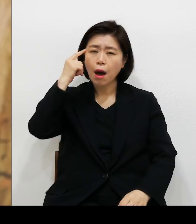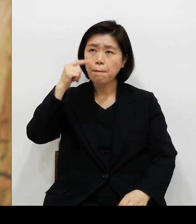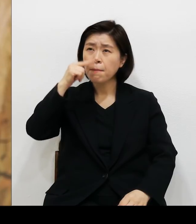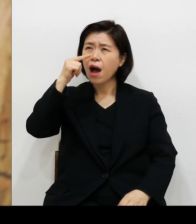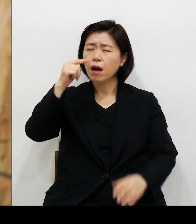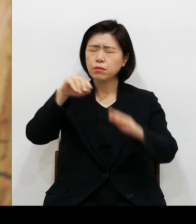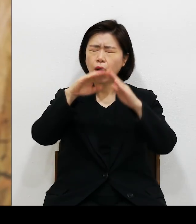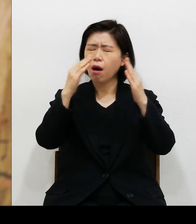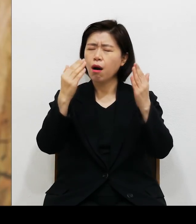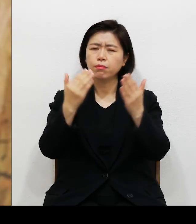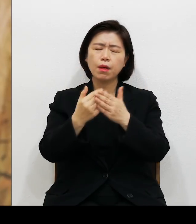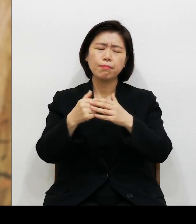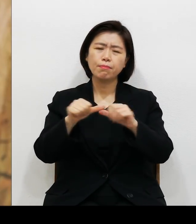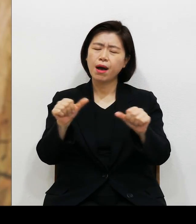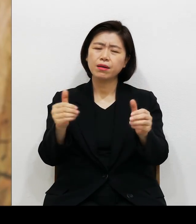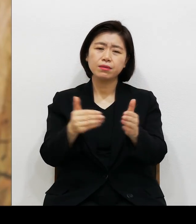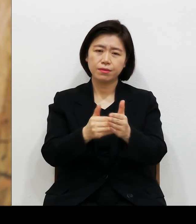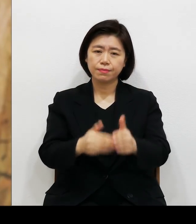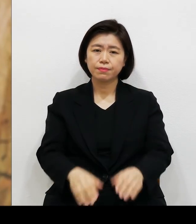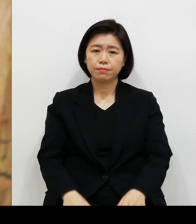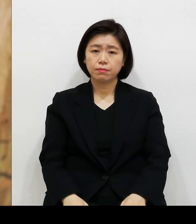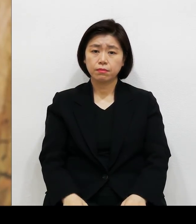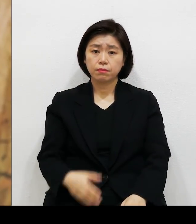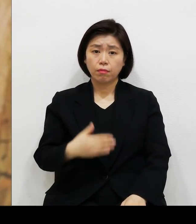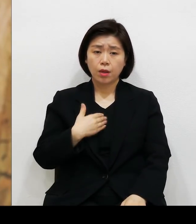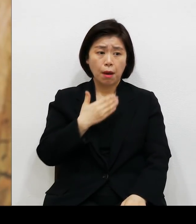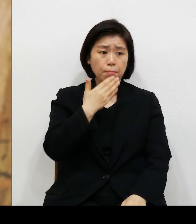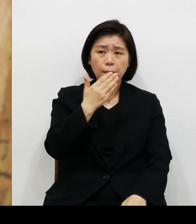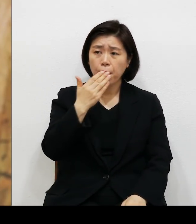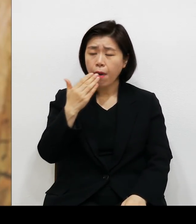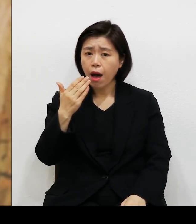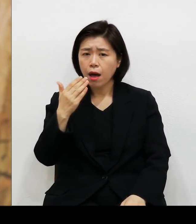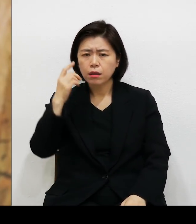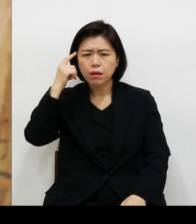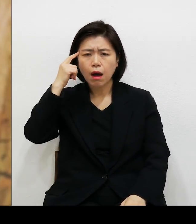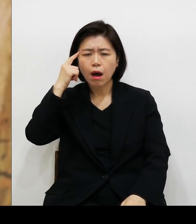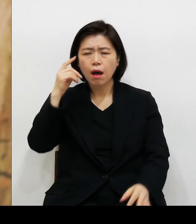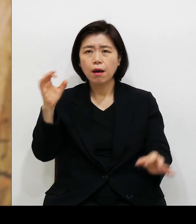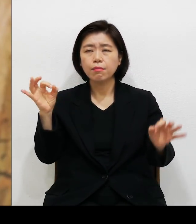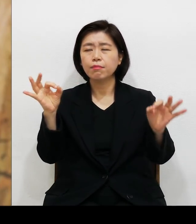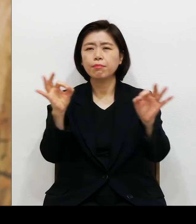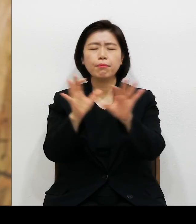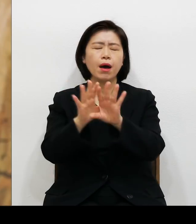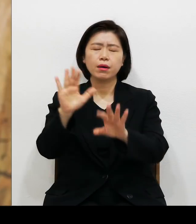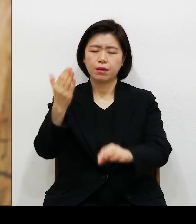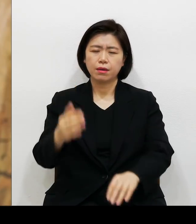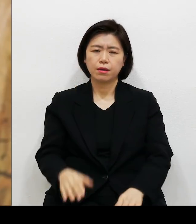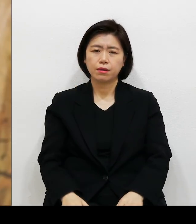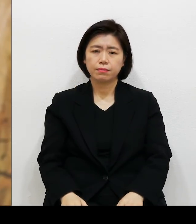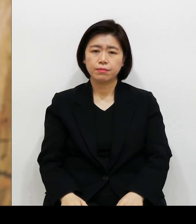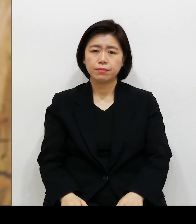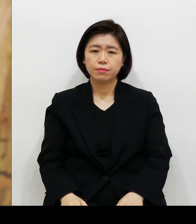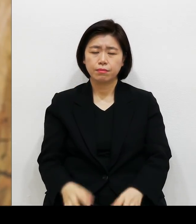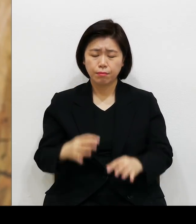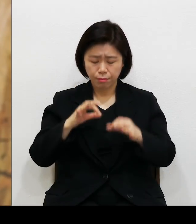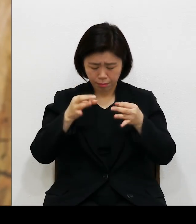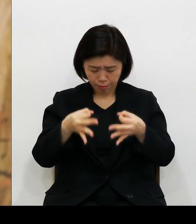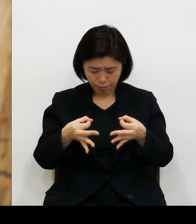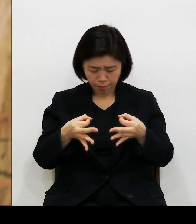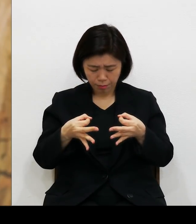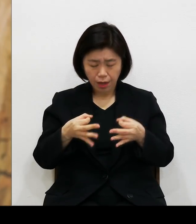그 뭐든 다 할 수 있을 것 같았던 게 아니라 정말 내가 아빠로서 자격이 있는